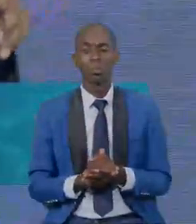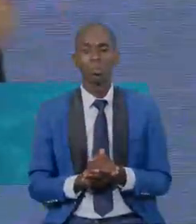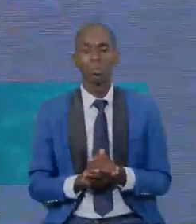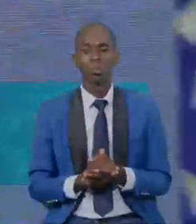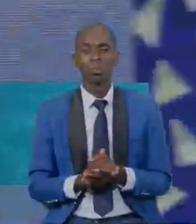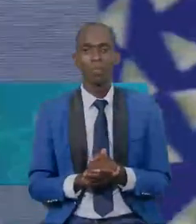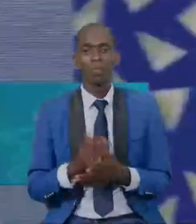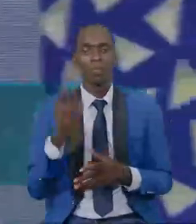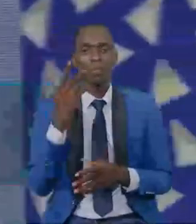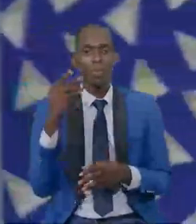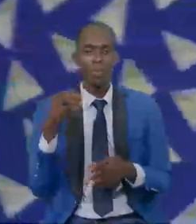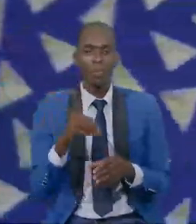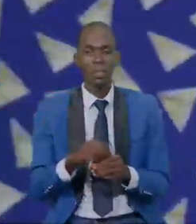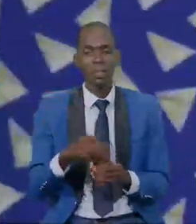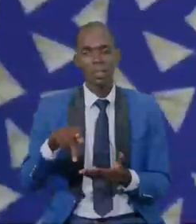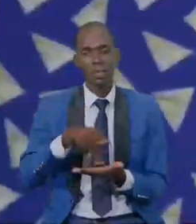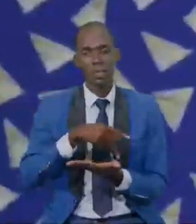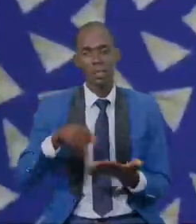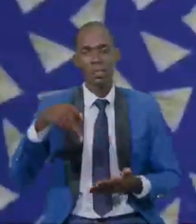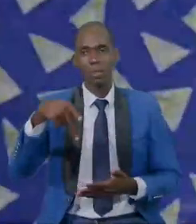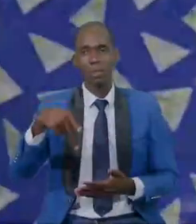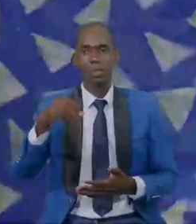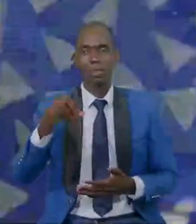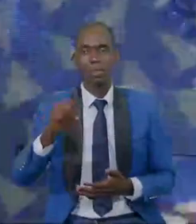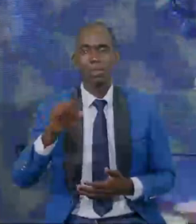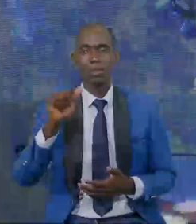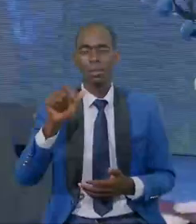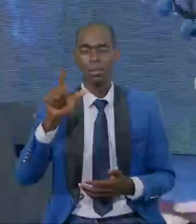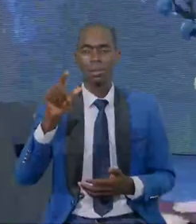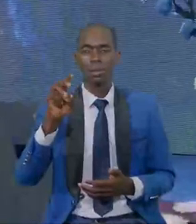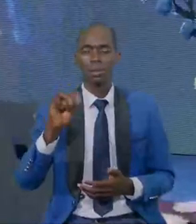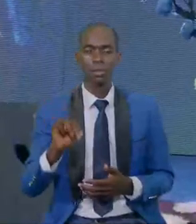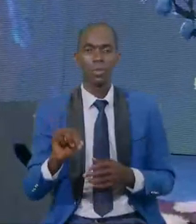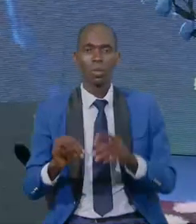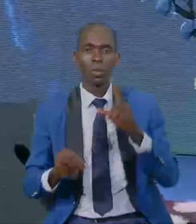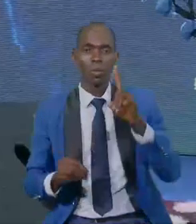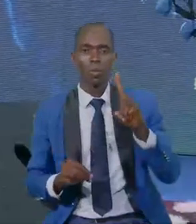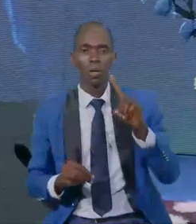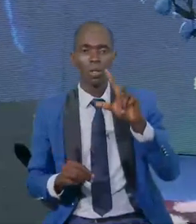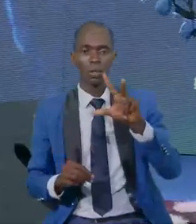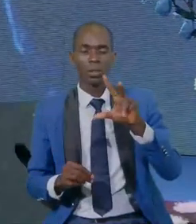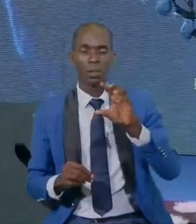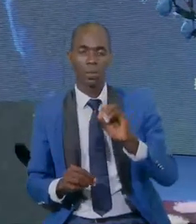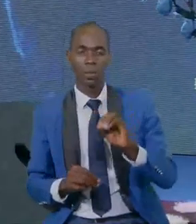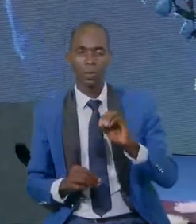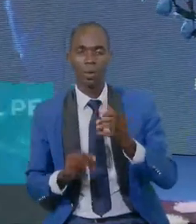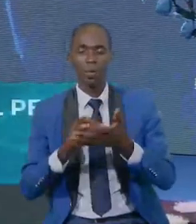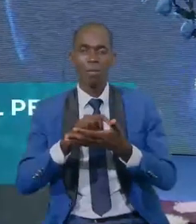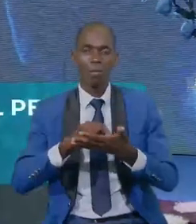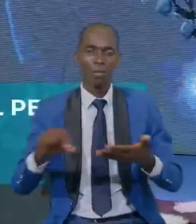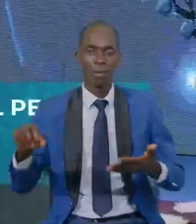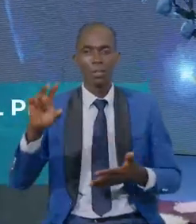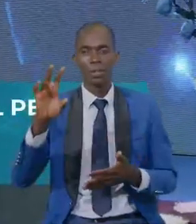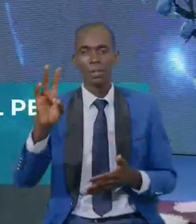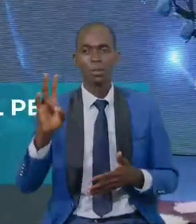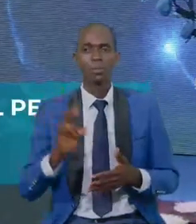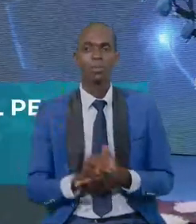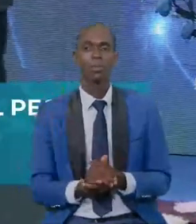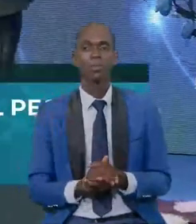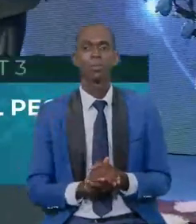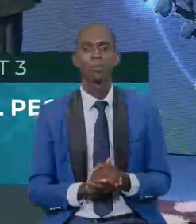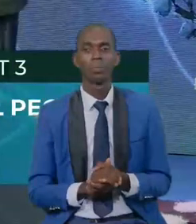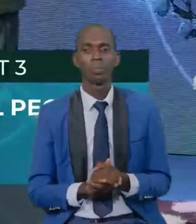at Psalm 130. Psaume 130, voyons Psaume 130,